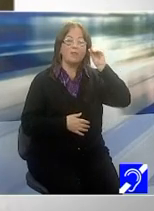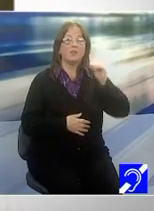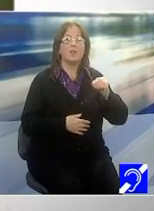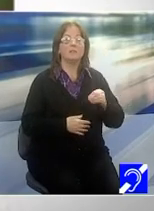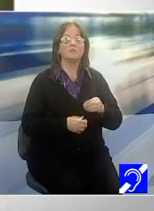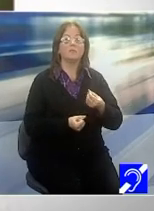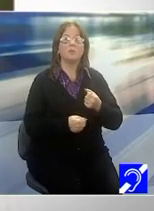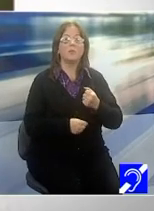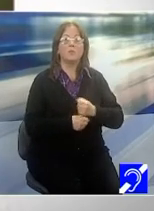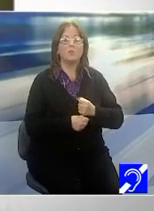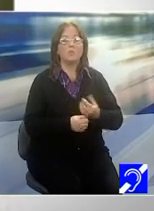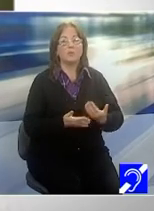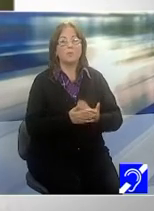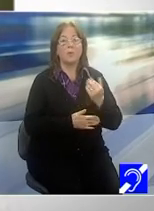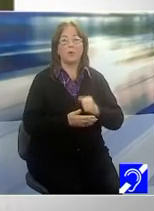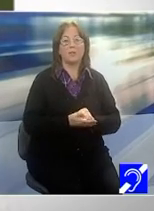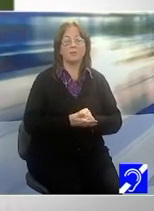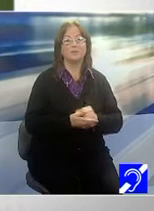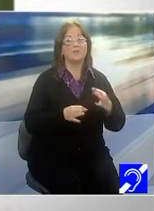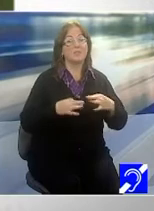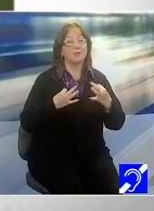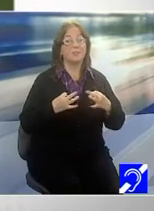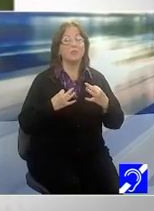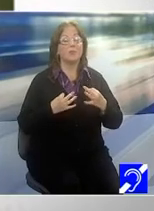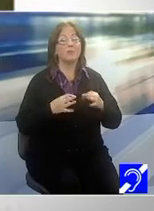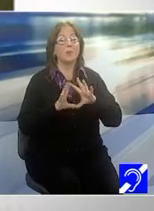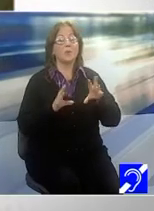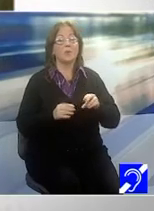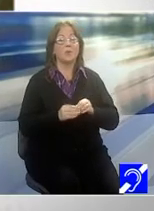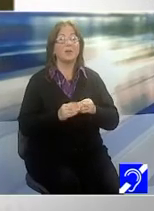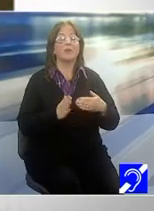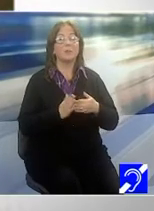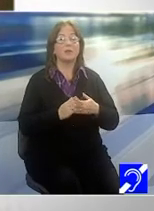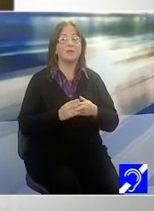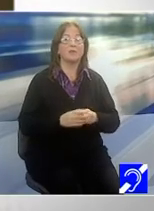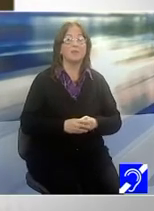Acesta este un aspect foarte sănătos al oricărei democrații.